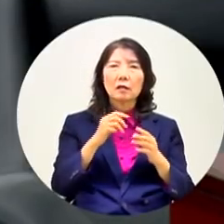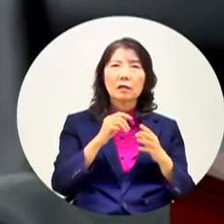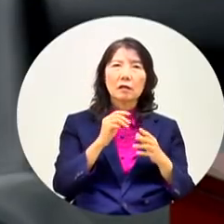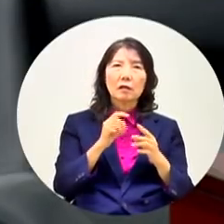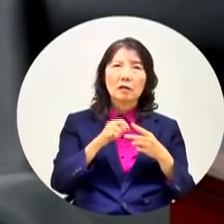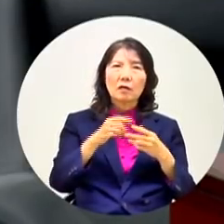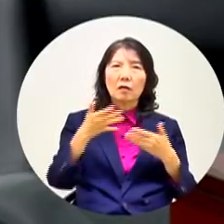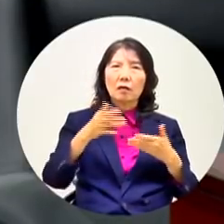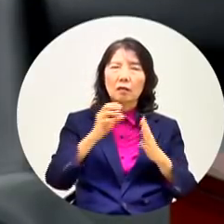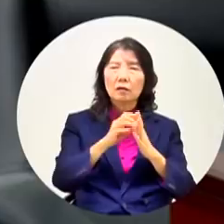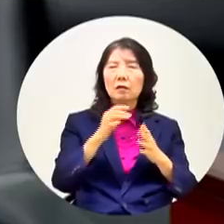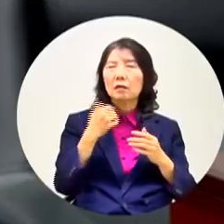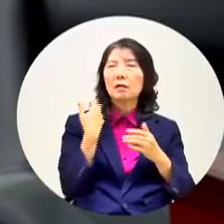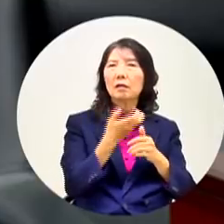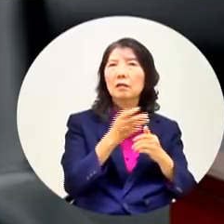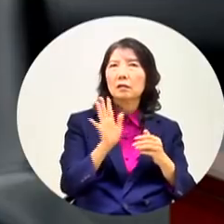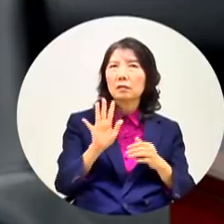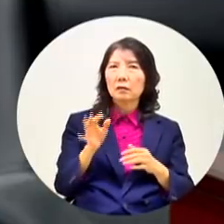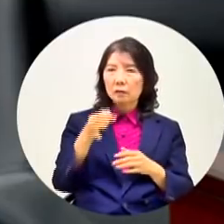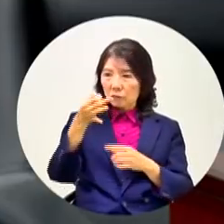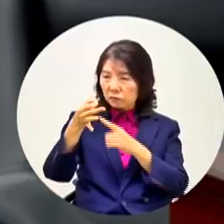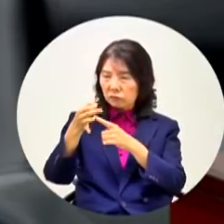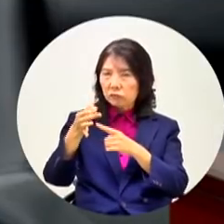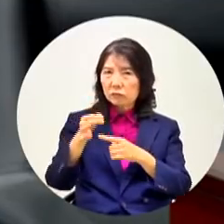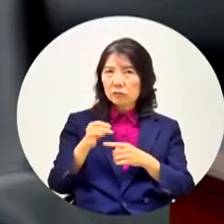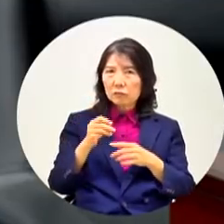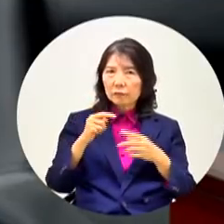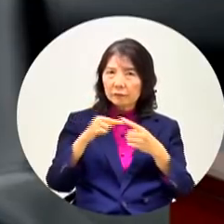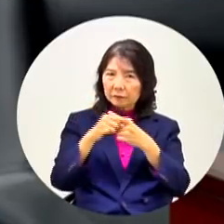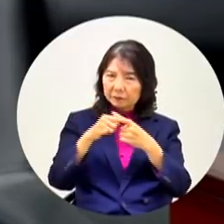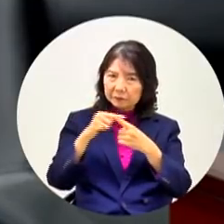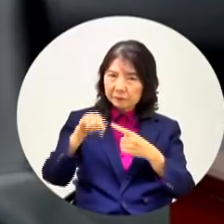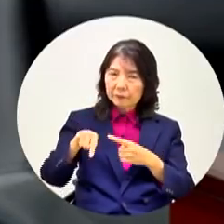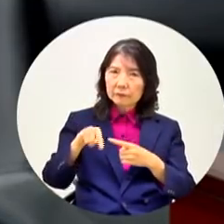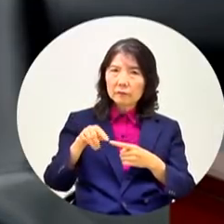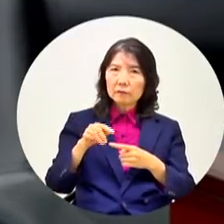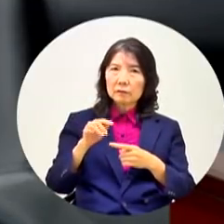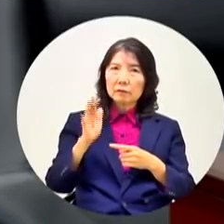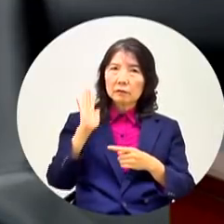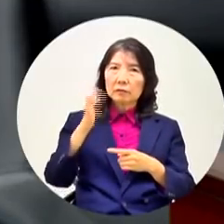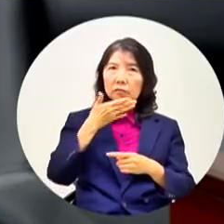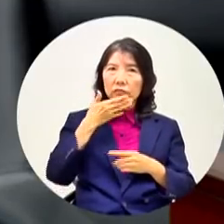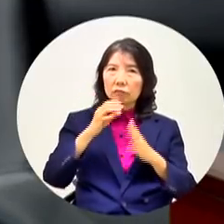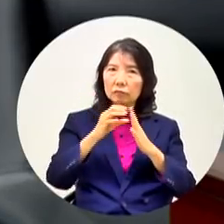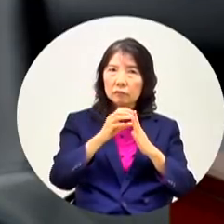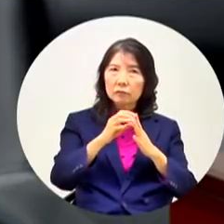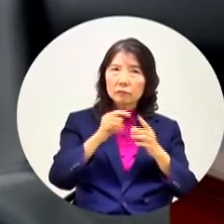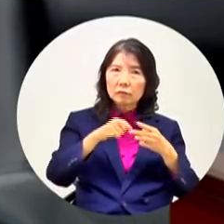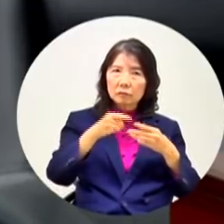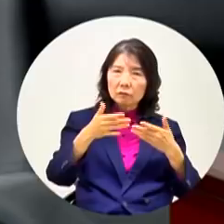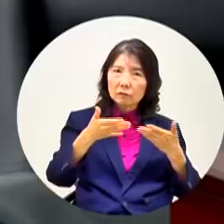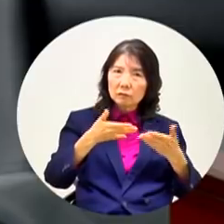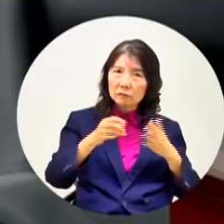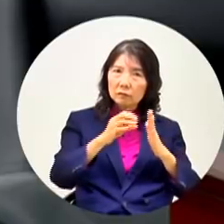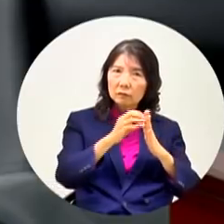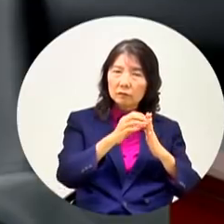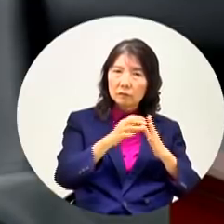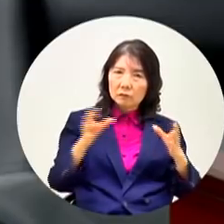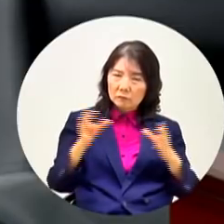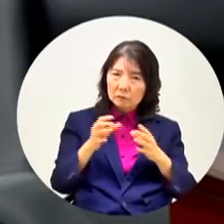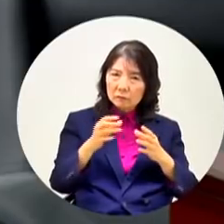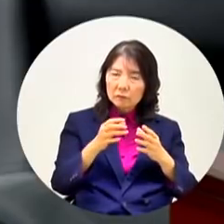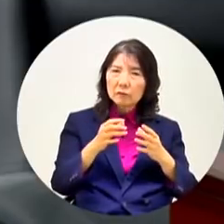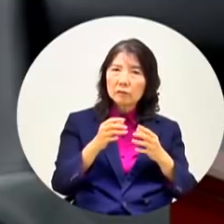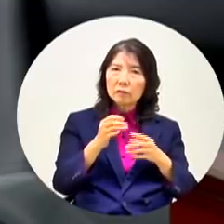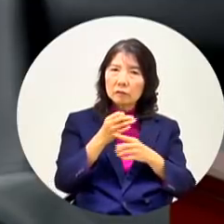那么呢，给经费上，我们可以来研议，这是咱的水利局跟咱的公务局来去共同分摊，还是